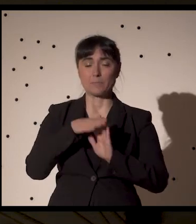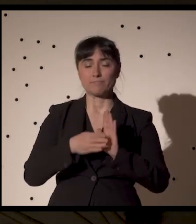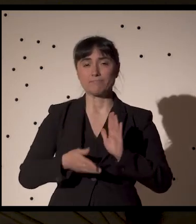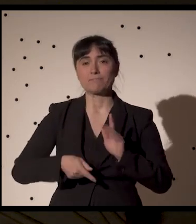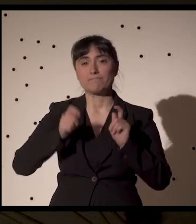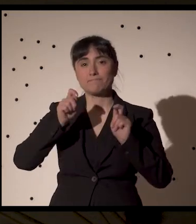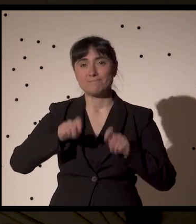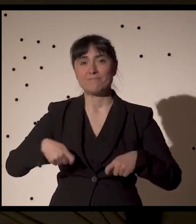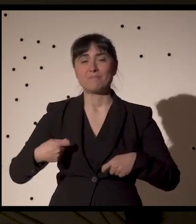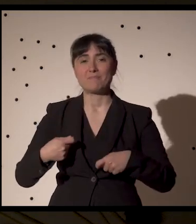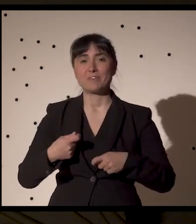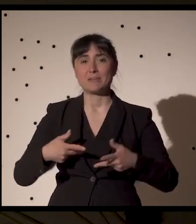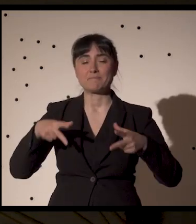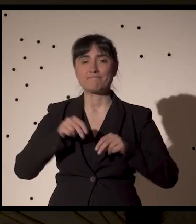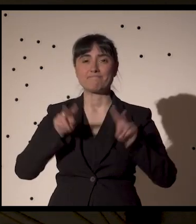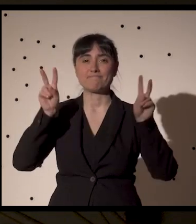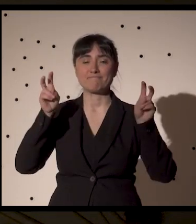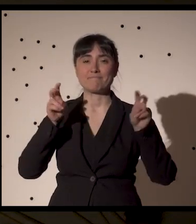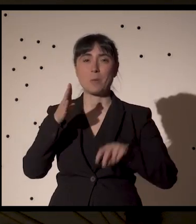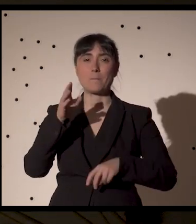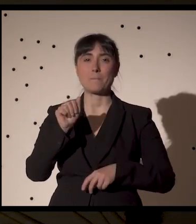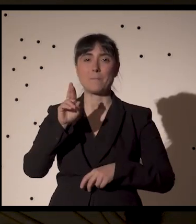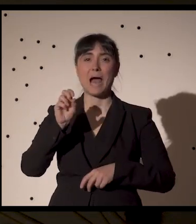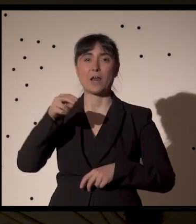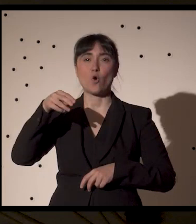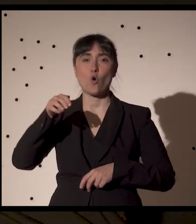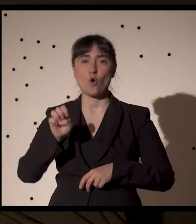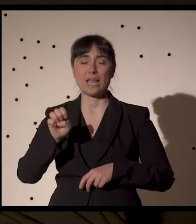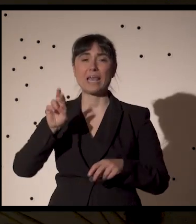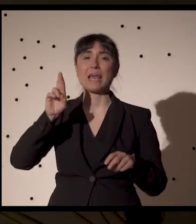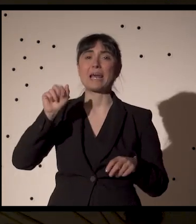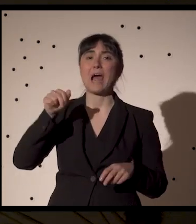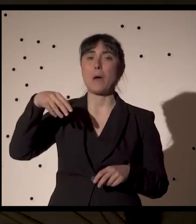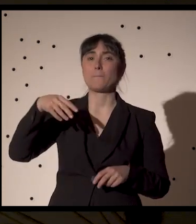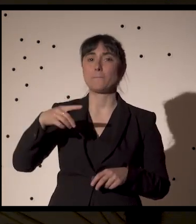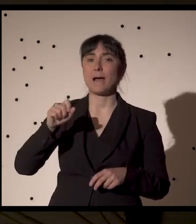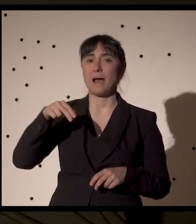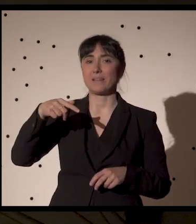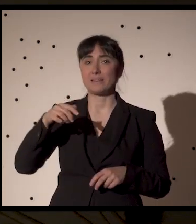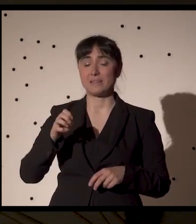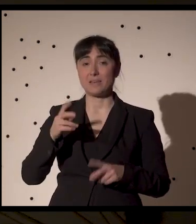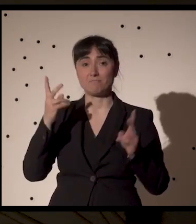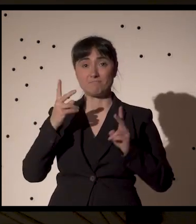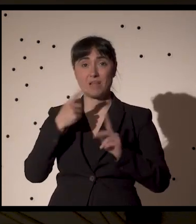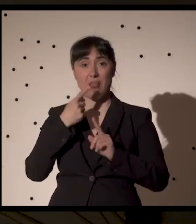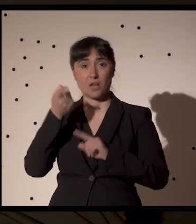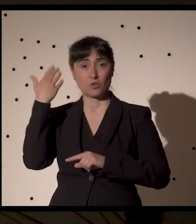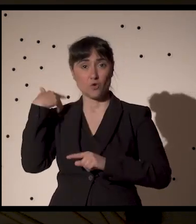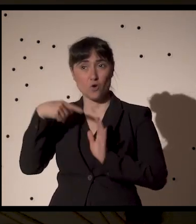ripresa del barone rampante che era già stato presentato la scorsa stagione su questo palcoscenico